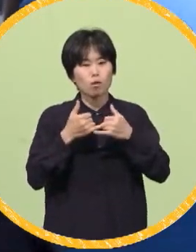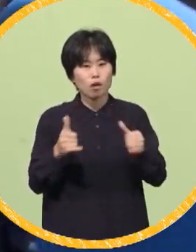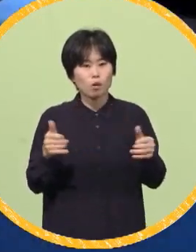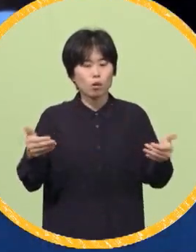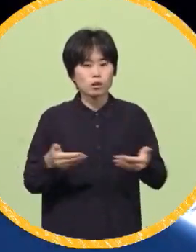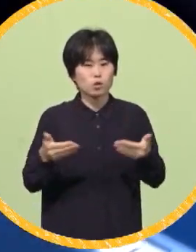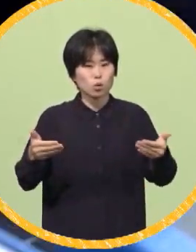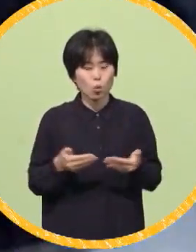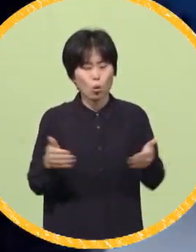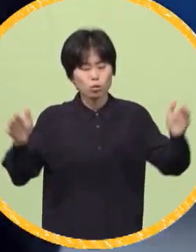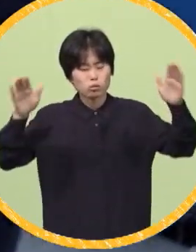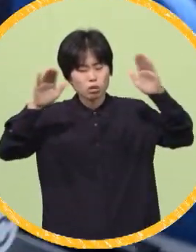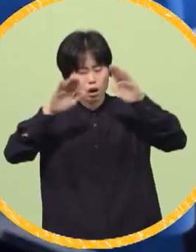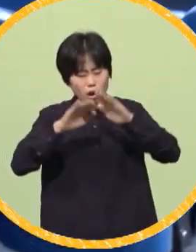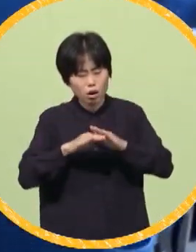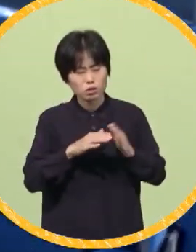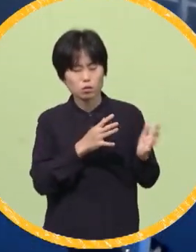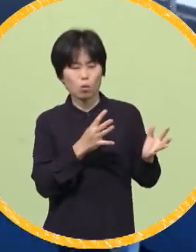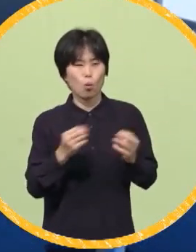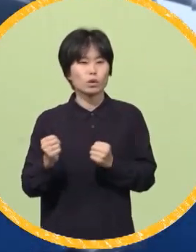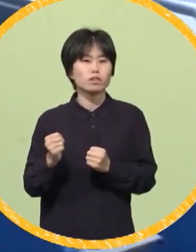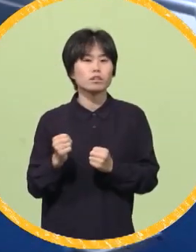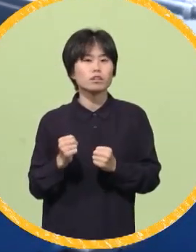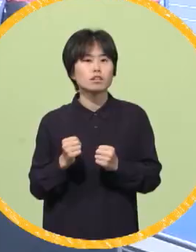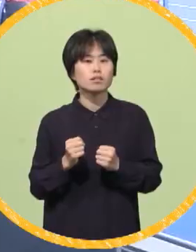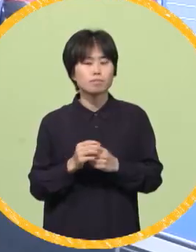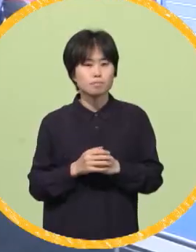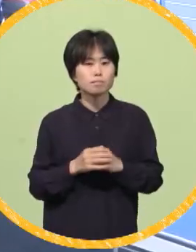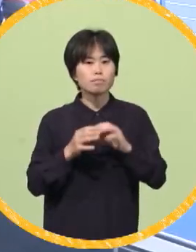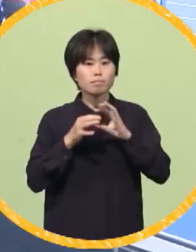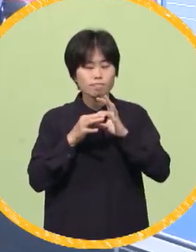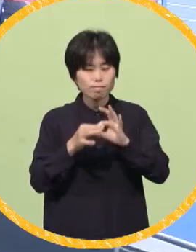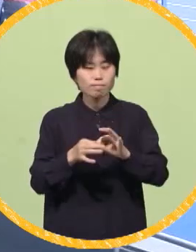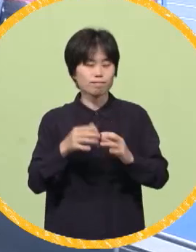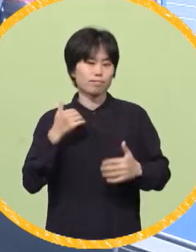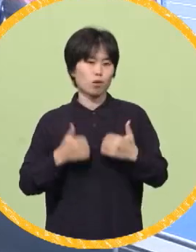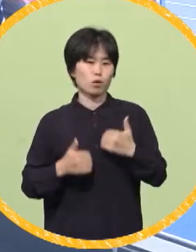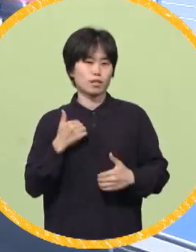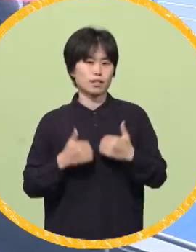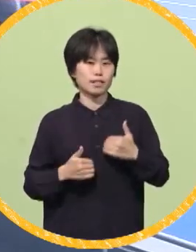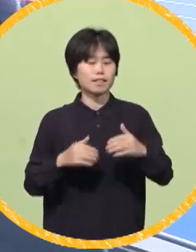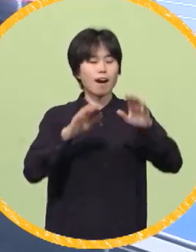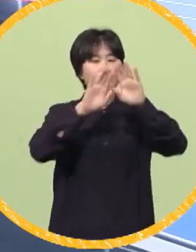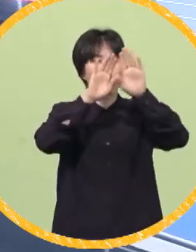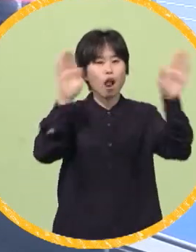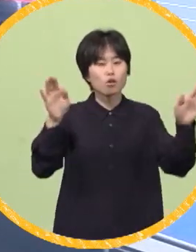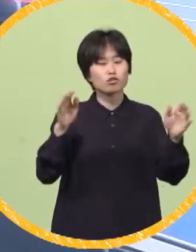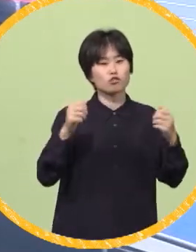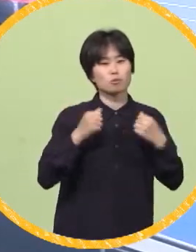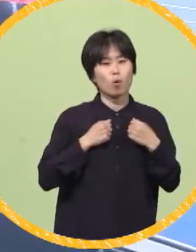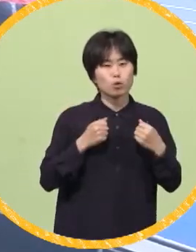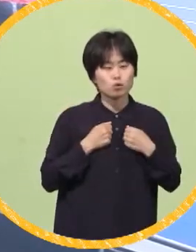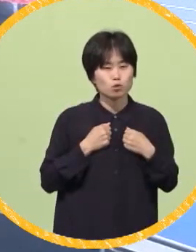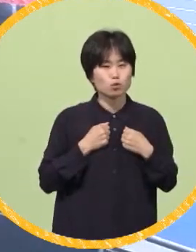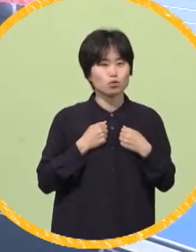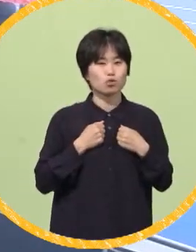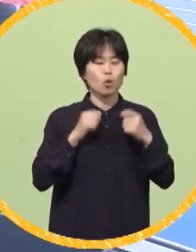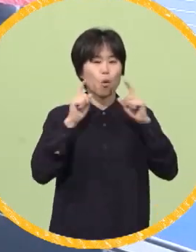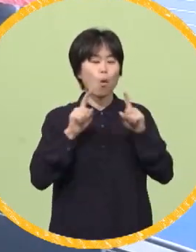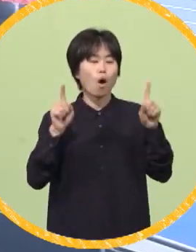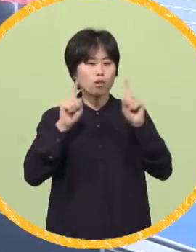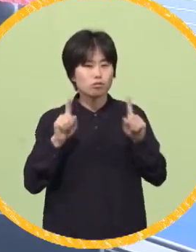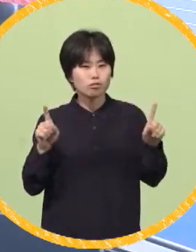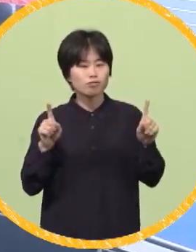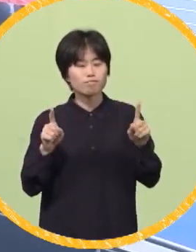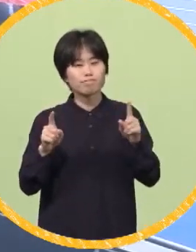構こう地味なものが多かったんですよ。そこでこう楽しい明るいスポーツとか音楽